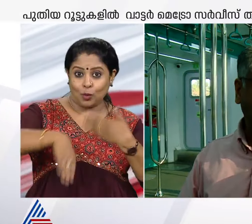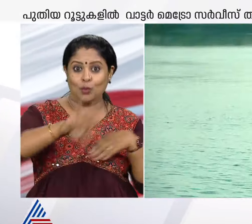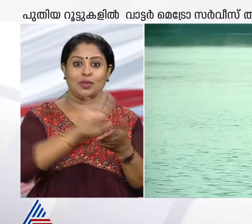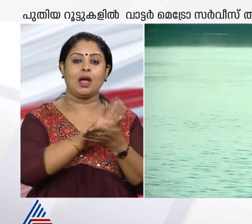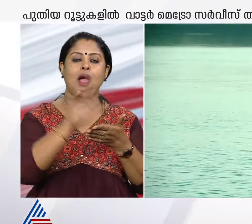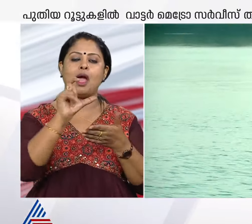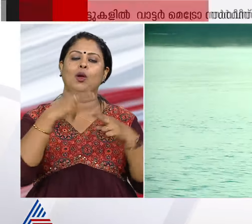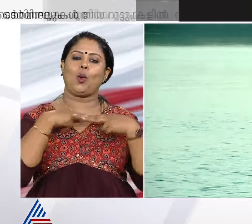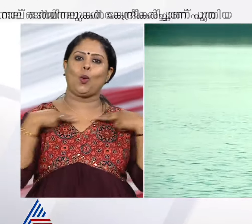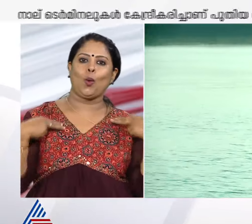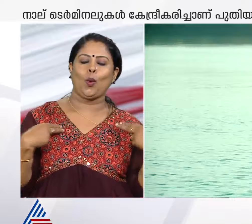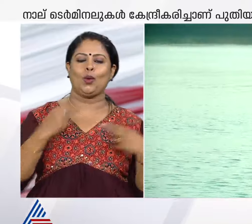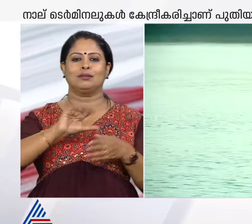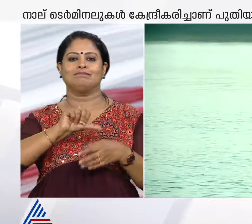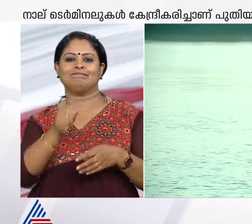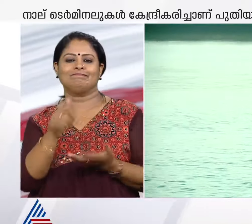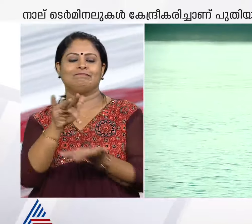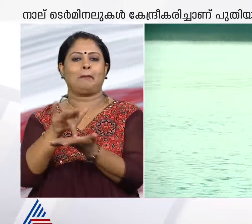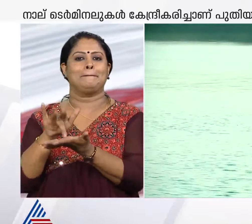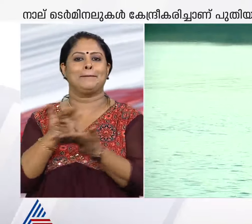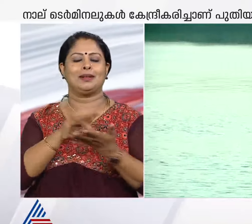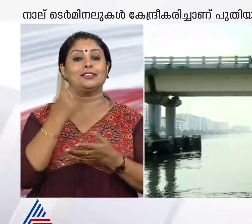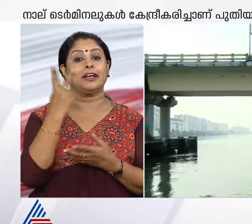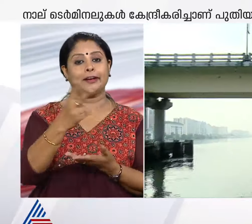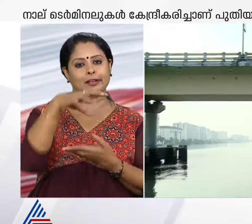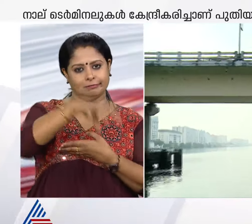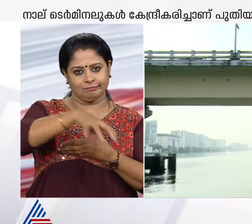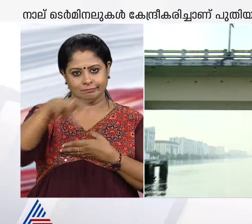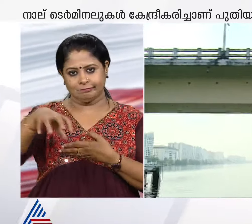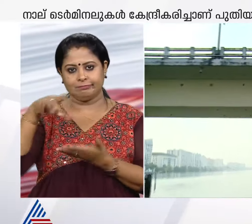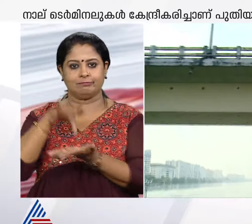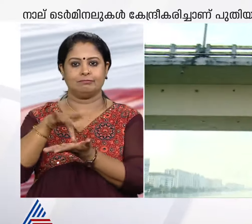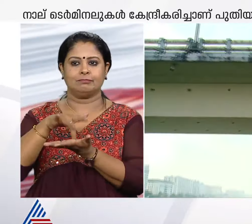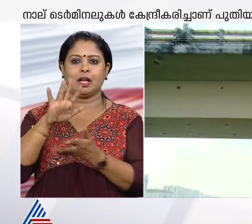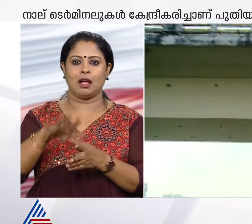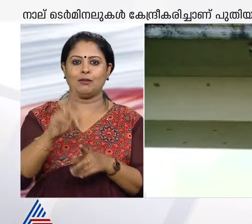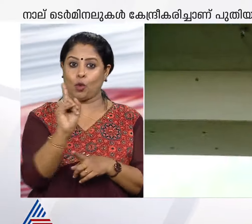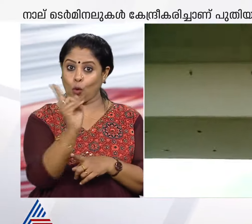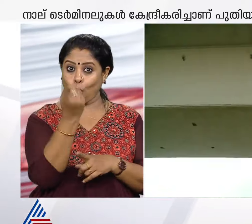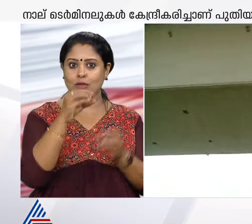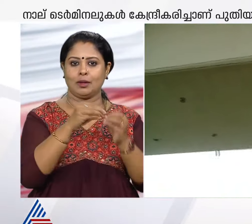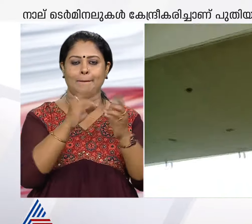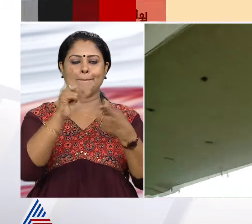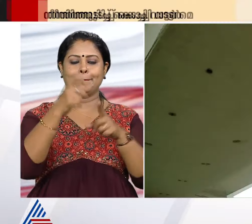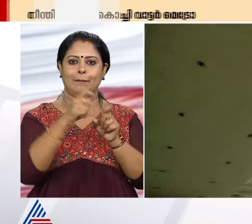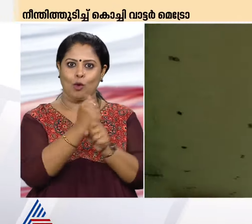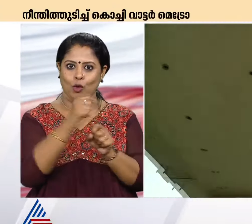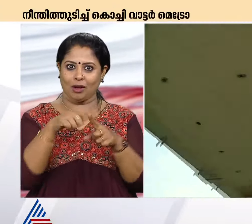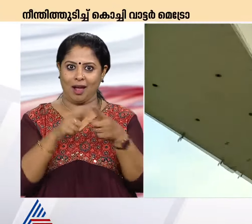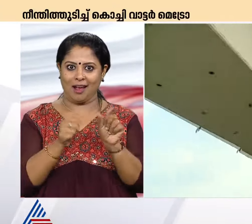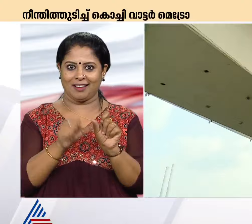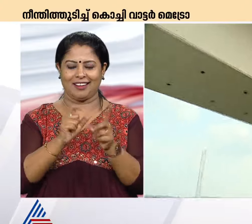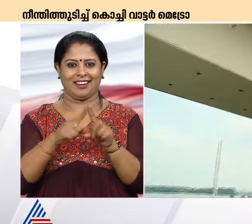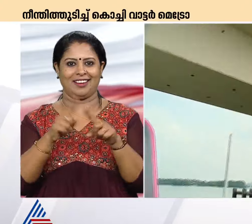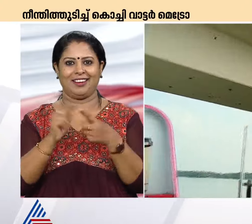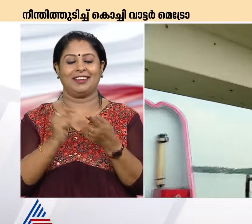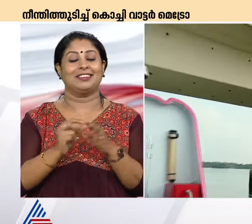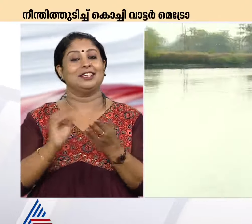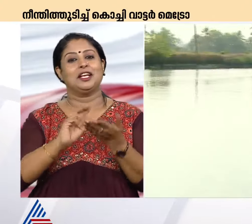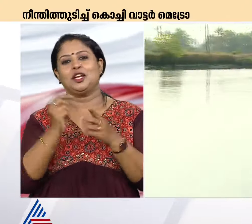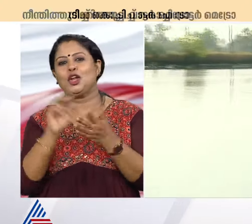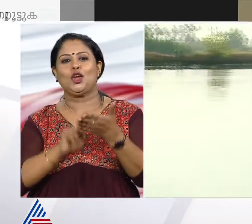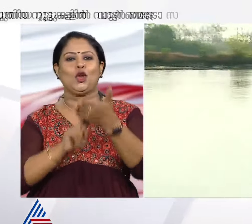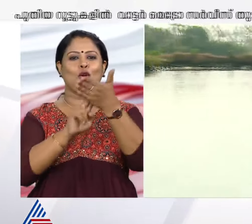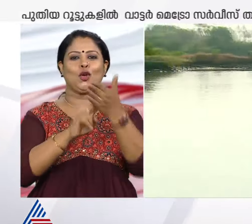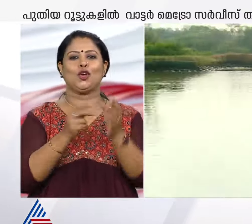ചിറ്റൂർ. ഇതിനിടയിൽ രണ്ട് സ്റ്റേഷനുകളുണ്ടാവും. ഒന്ന് നമ്മുടെ ബോൾഗാട്ടി, ഒന്ന് മുളവുകാട്, നോർത്ത്. കൂടുതൽ